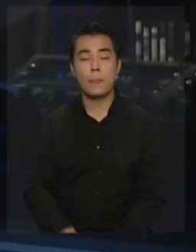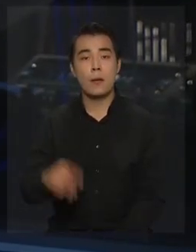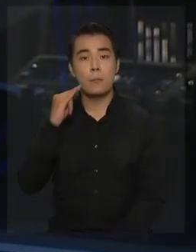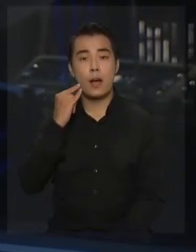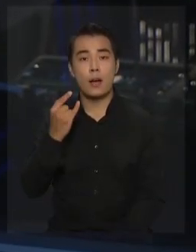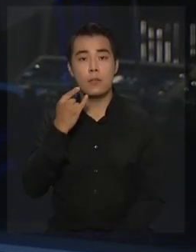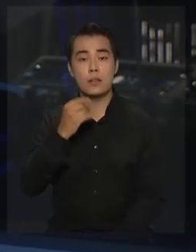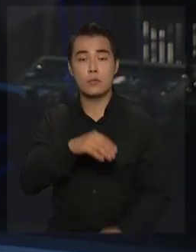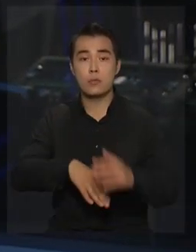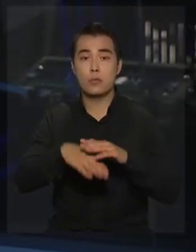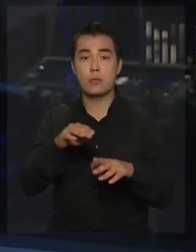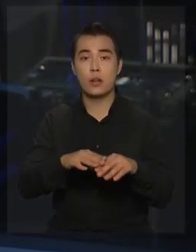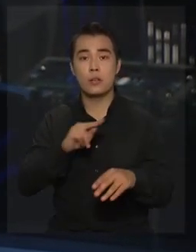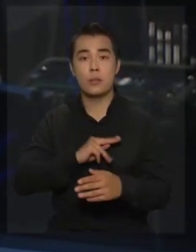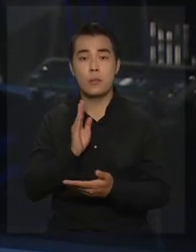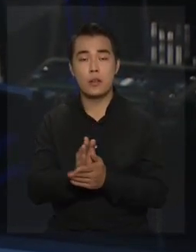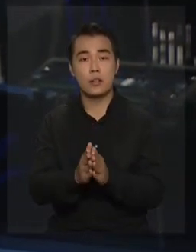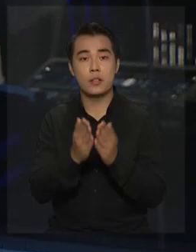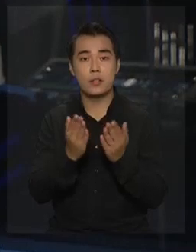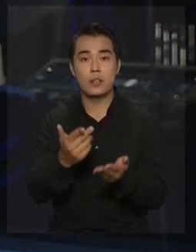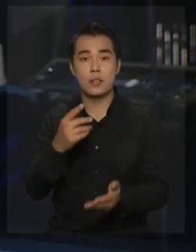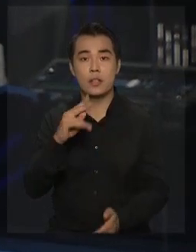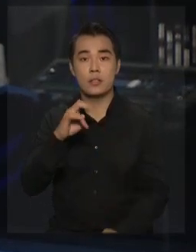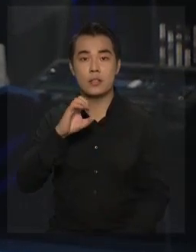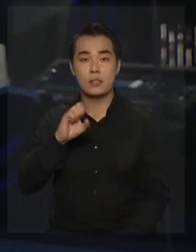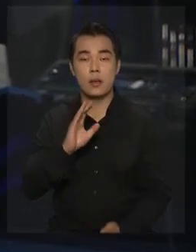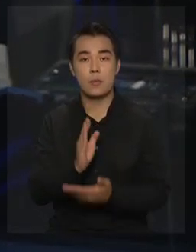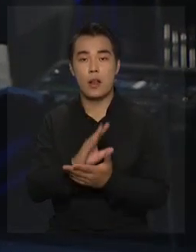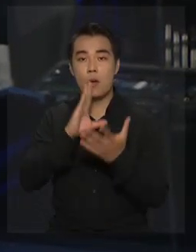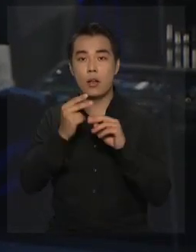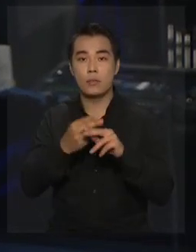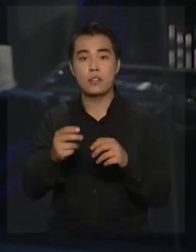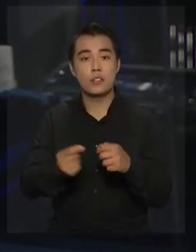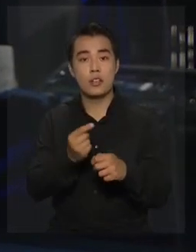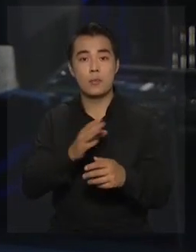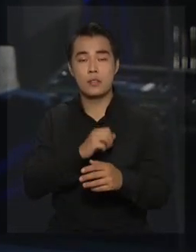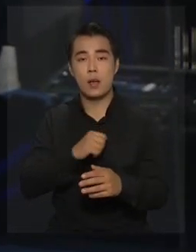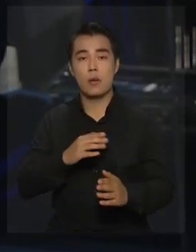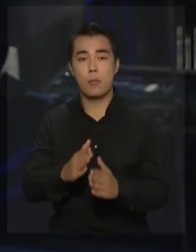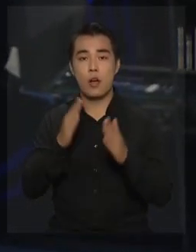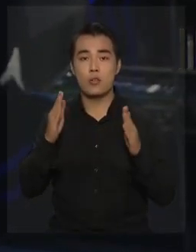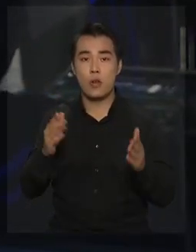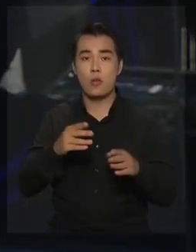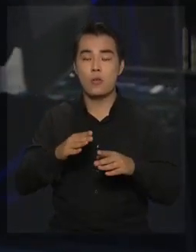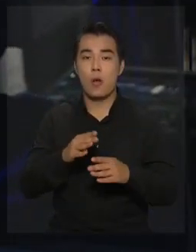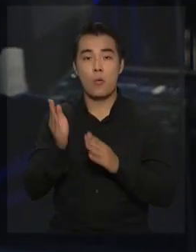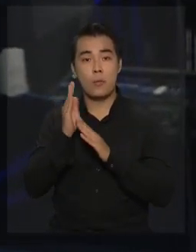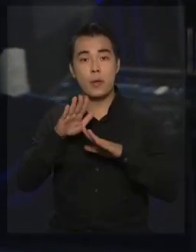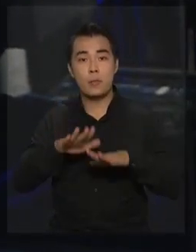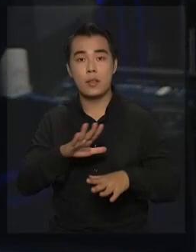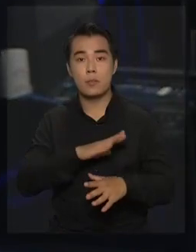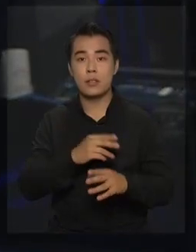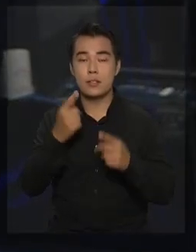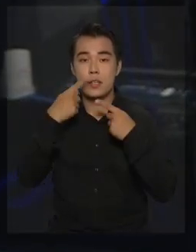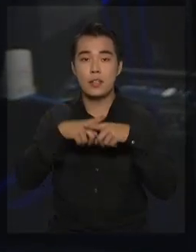Павлодарские рукодельницы стремятся в Книгу рекордов Гиннесса. Для этого они сшили самый большой корпе в мире. Причем техника их